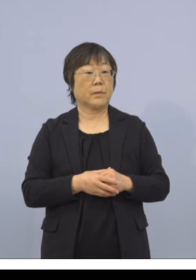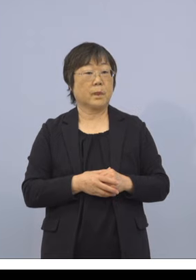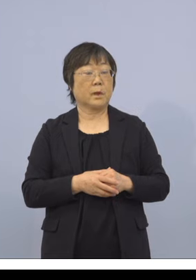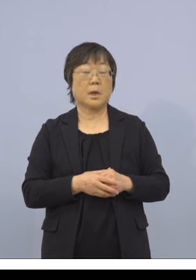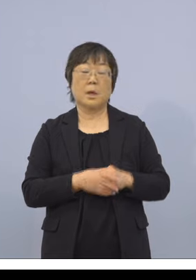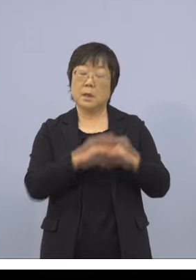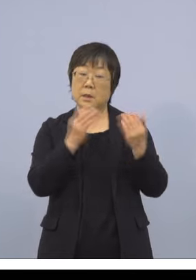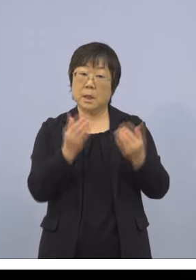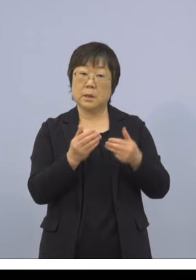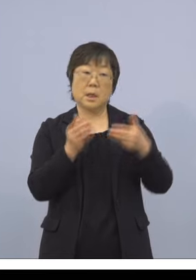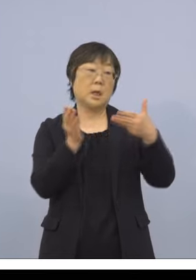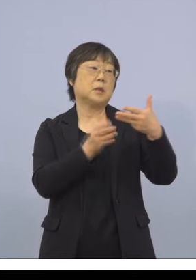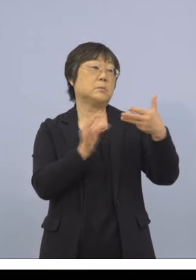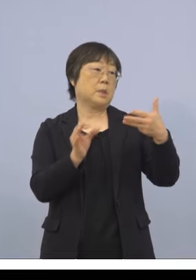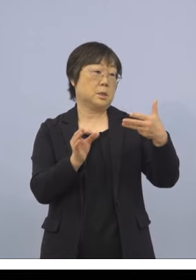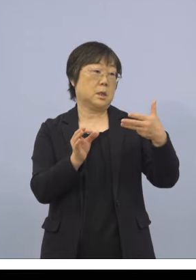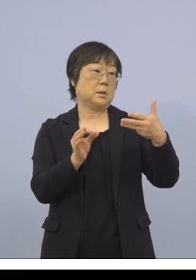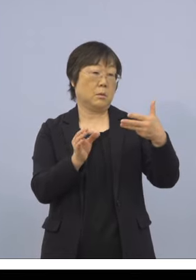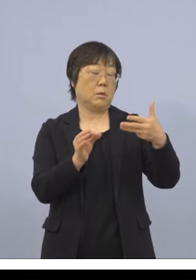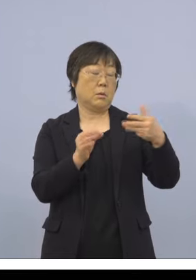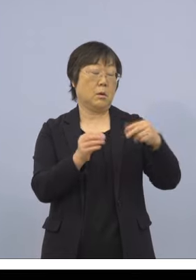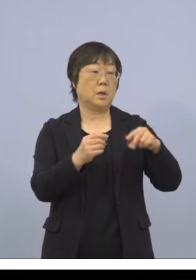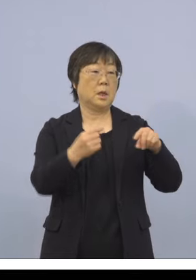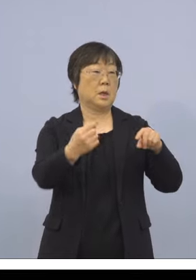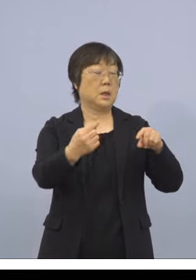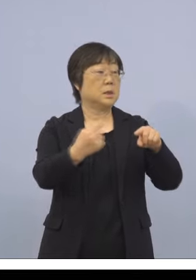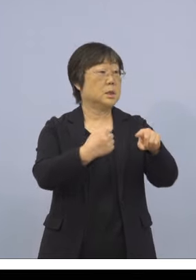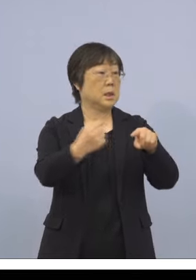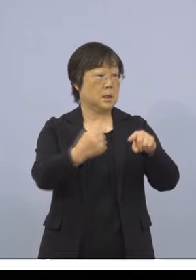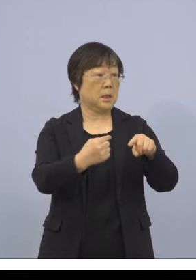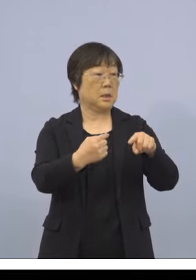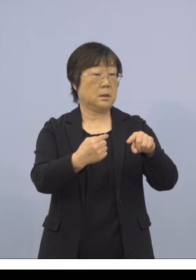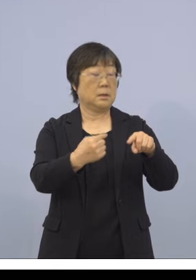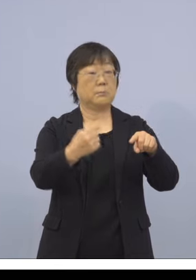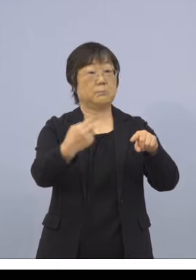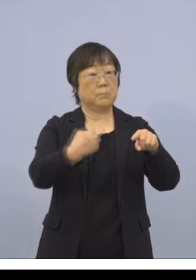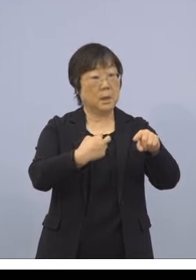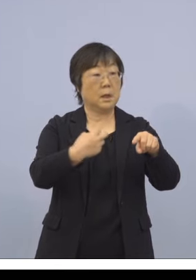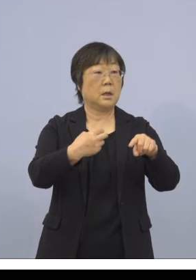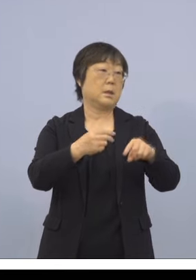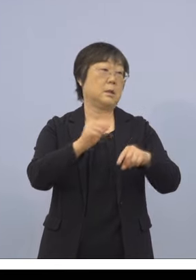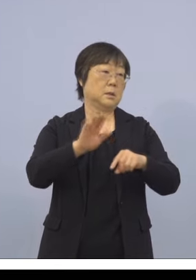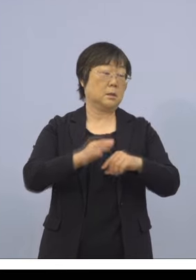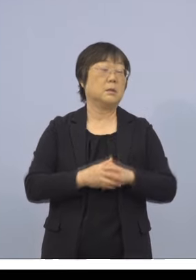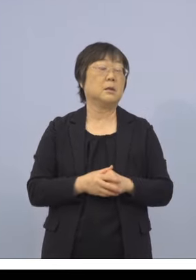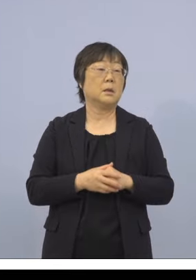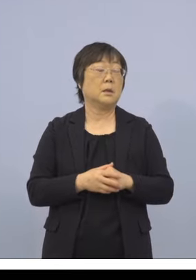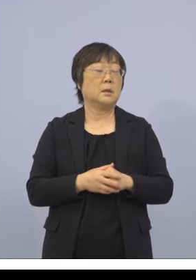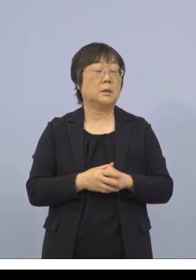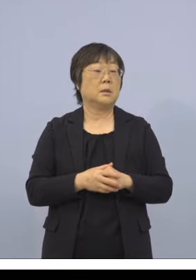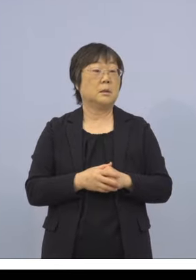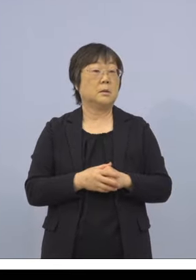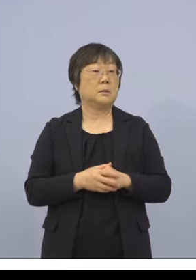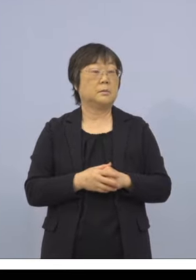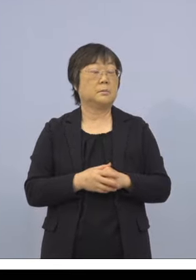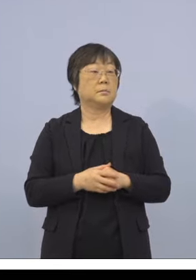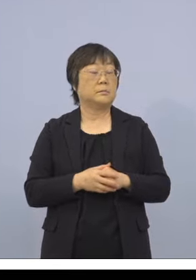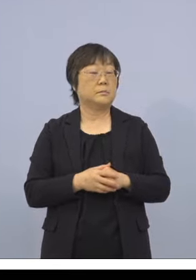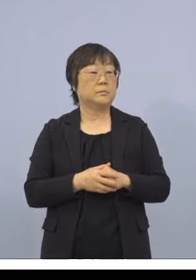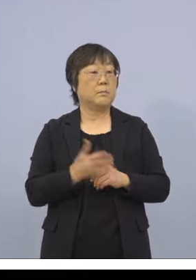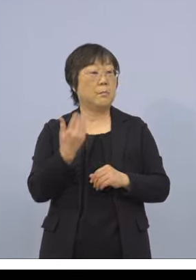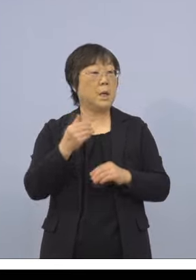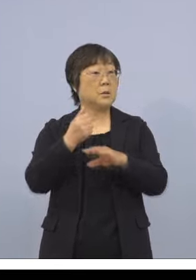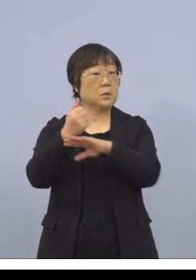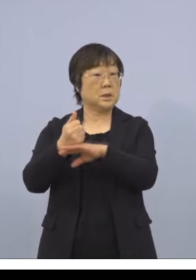8割がまだ暫定2車線片側1車線ということでございまして、まさに前の